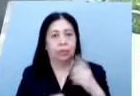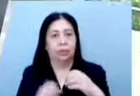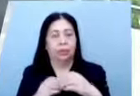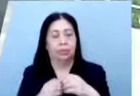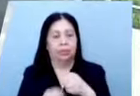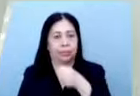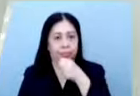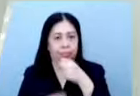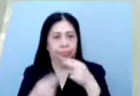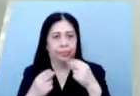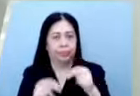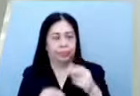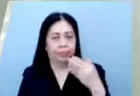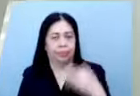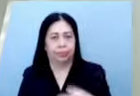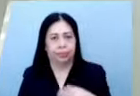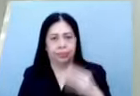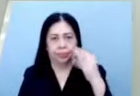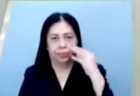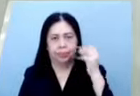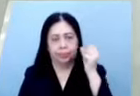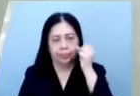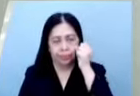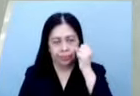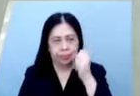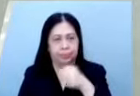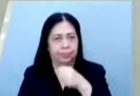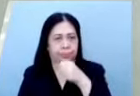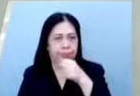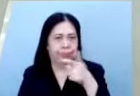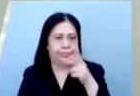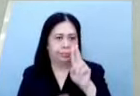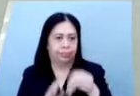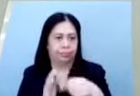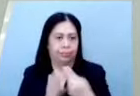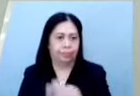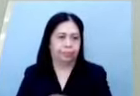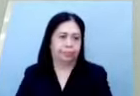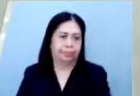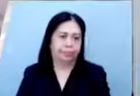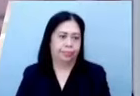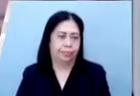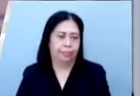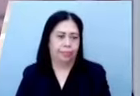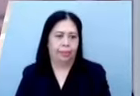Integrated News, Mark Salazar, nakatutok 24 oras.